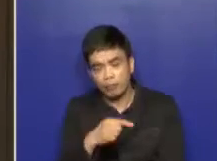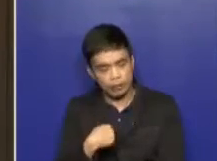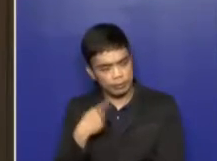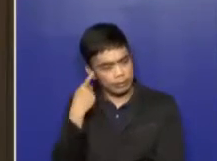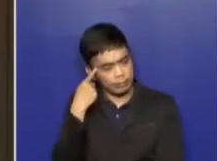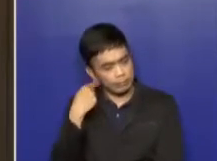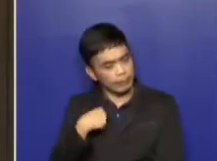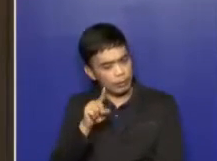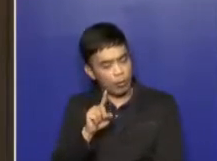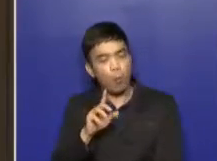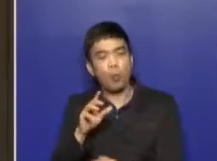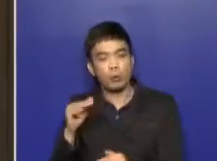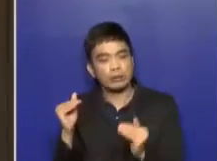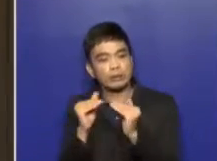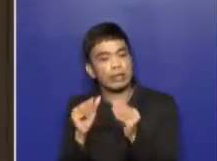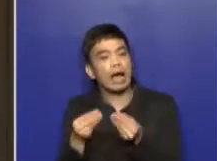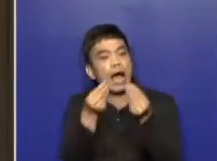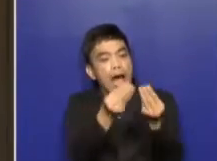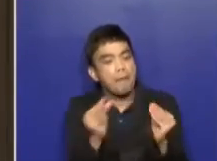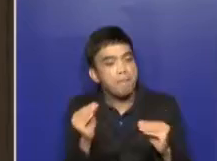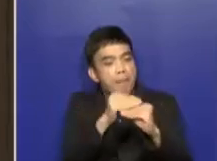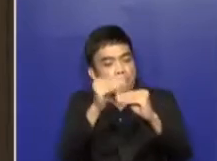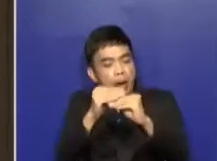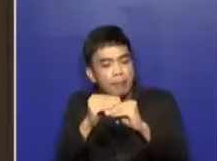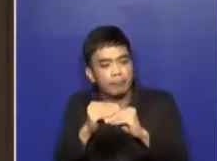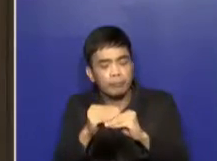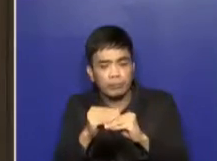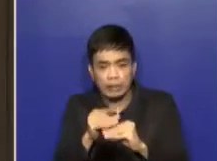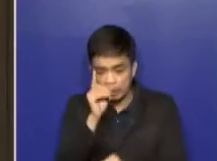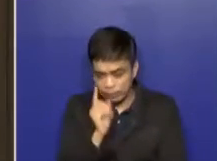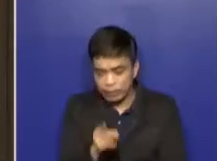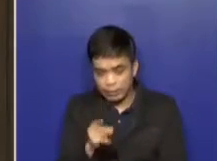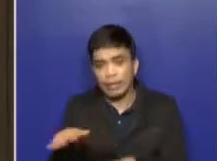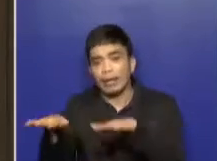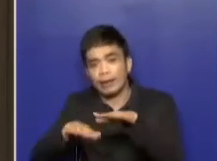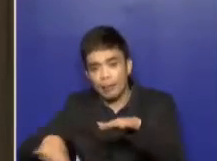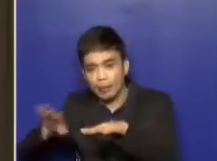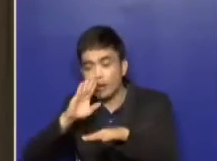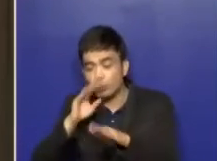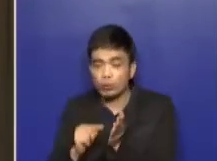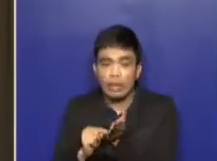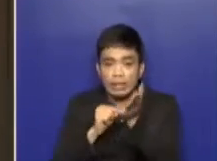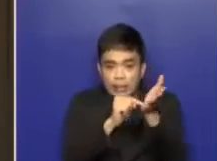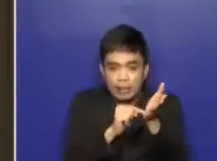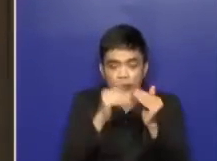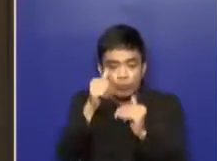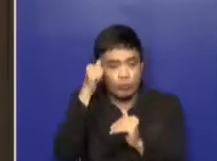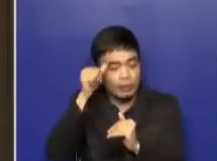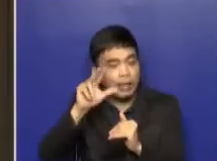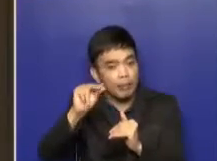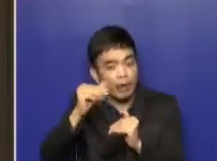เหมือนกับให้สิทธิ์ที่มากขึ้นเพราะว่าหลักปกติแล้วเนี่ยถ้าคุณไม่ยื่นตามที่ศาลกำหนด30วันก่อนนั่งเรียนครั้ง